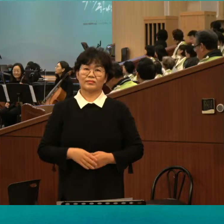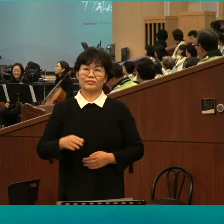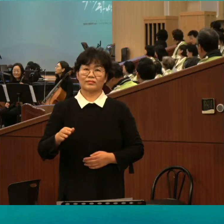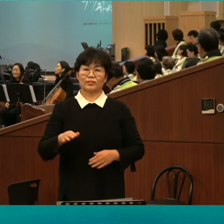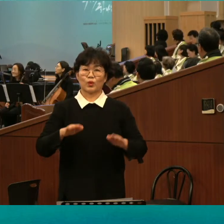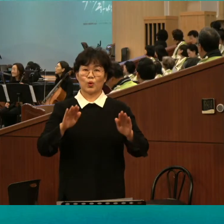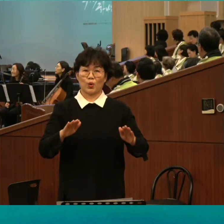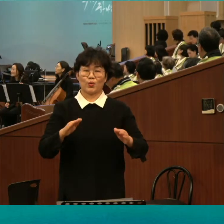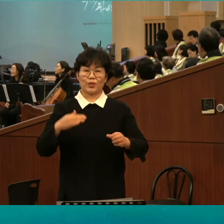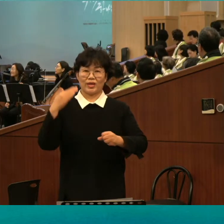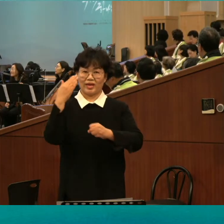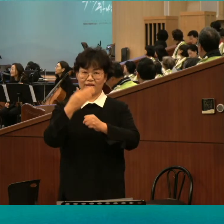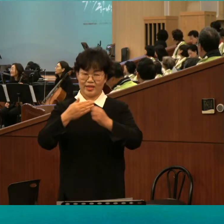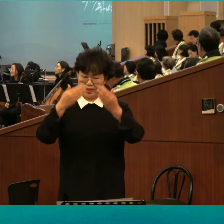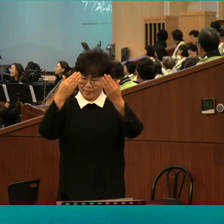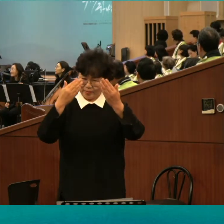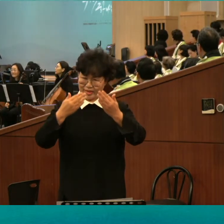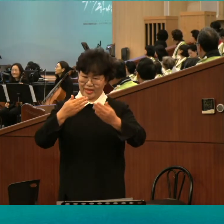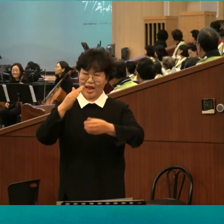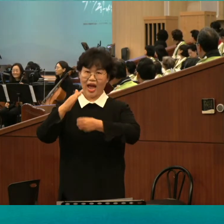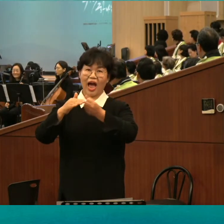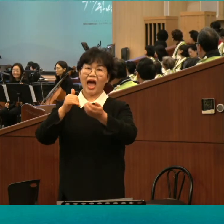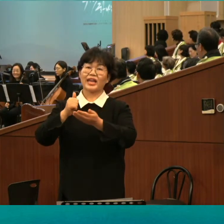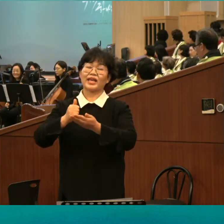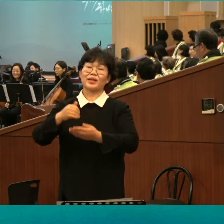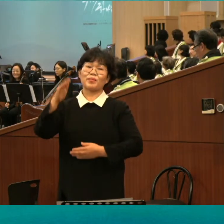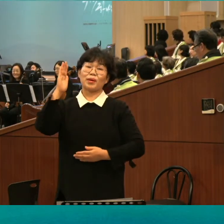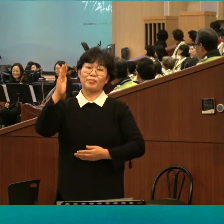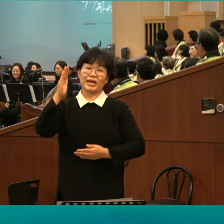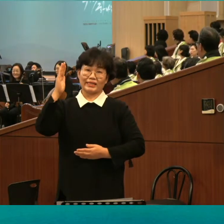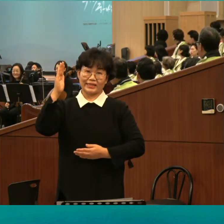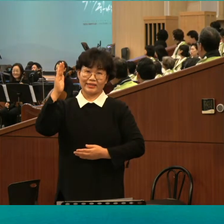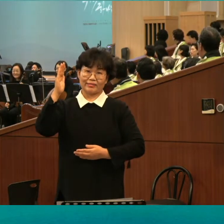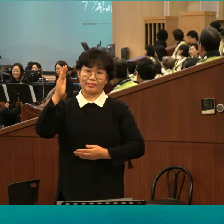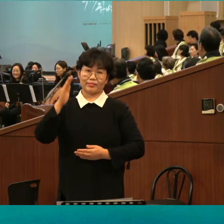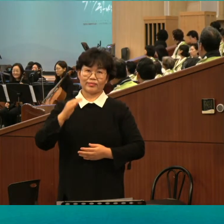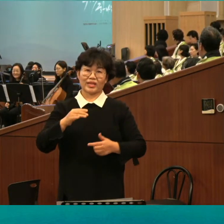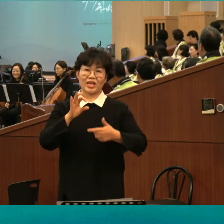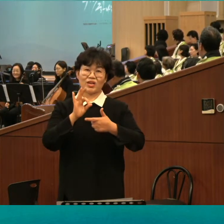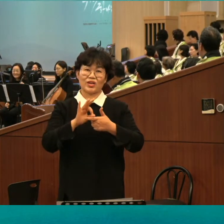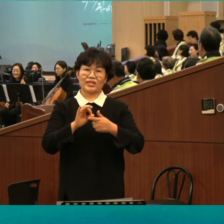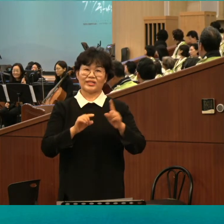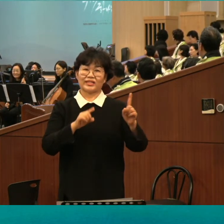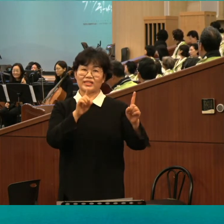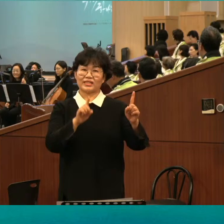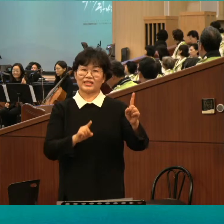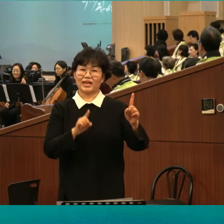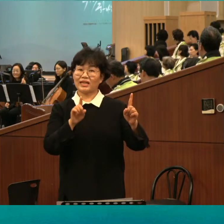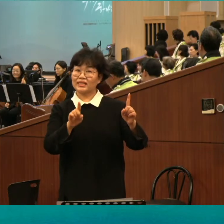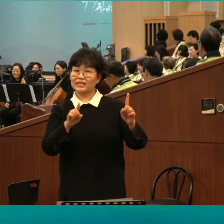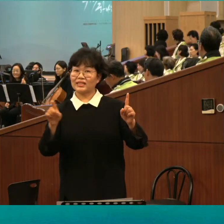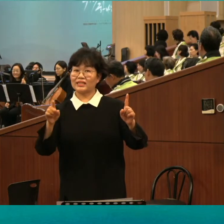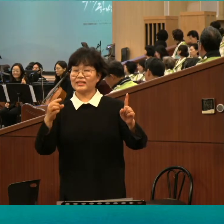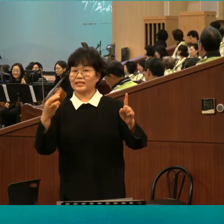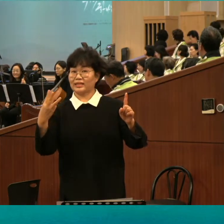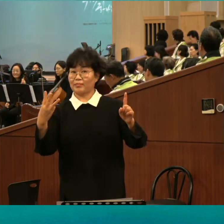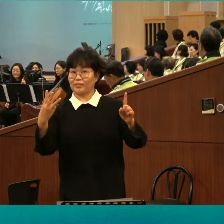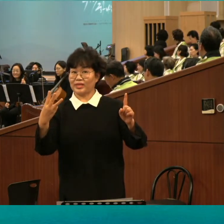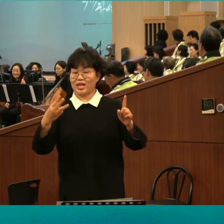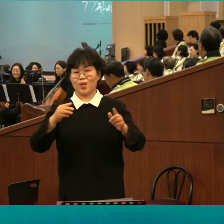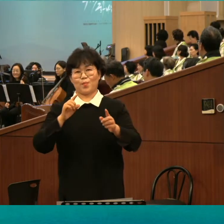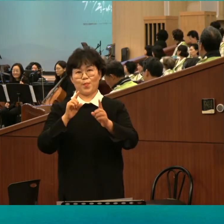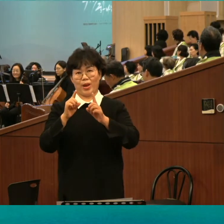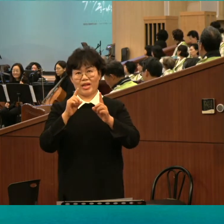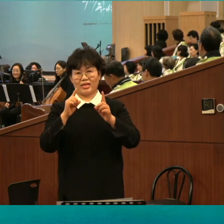오늘 은혜로 받으신 하나님의 말씀은 요나서 1장 1절에서